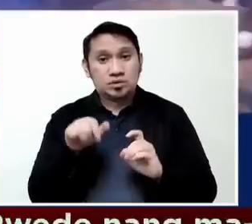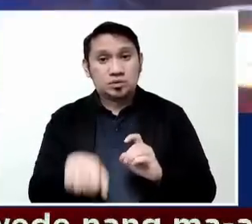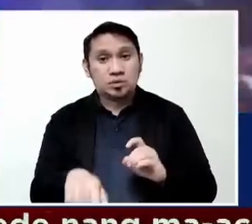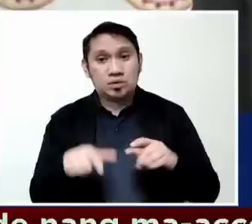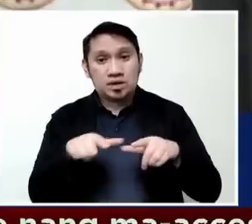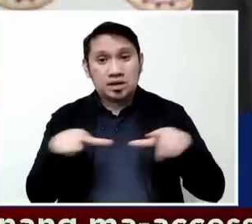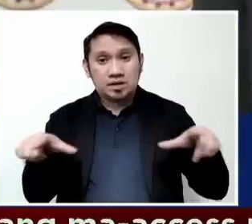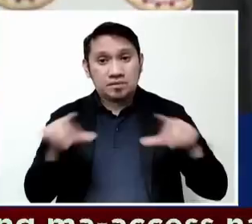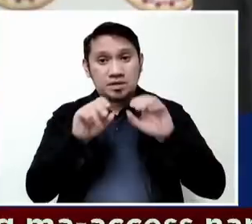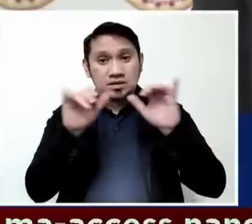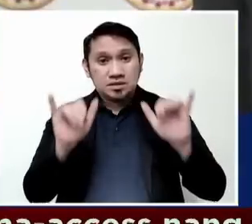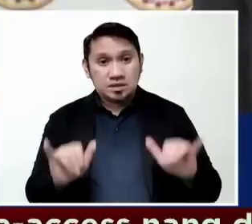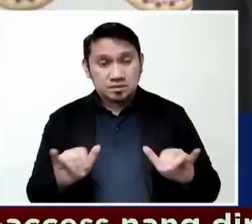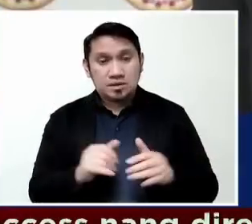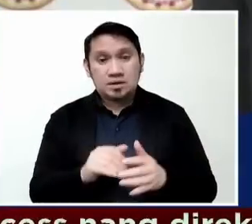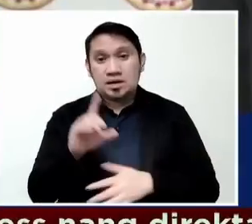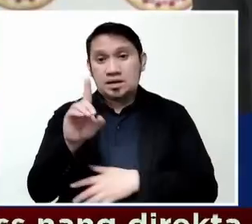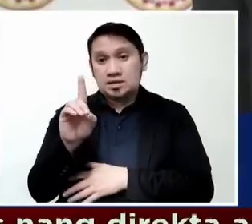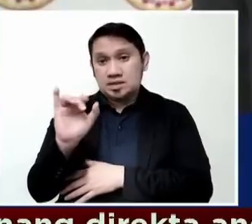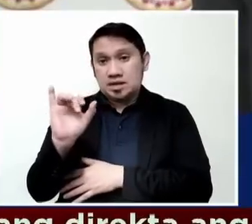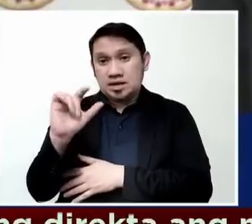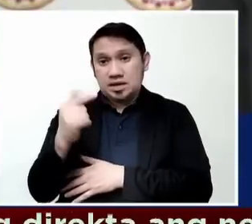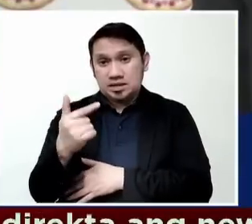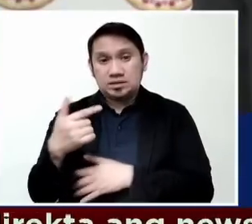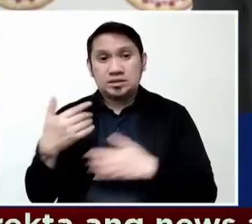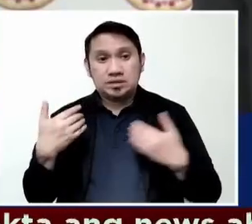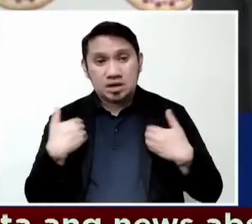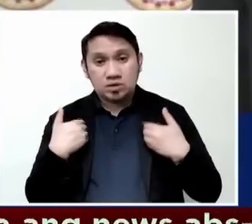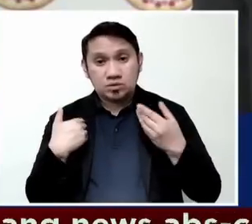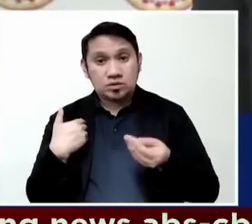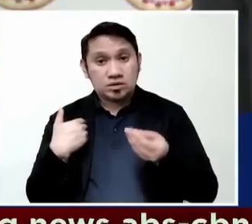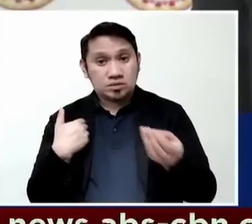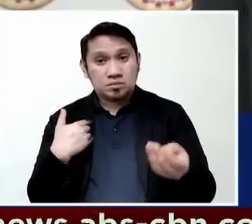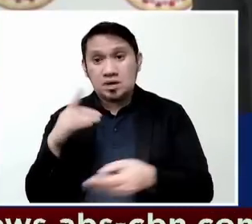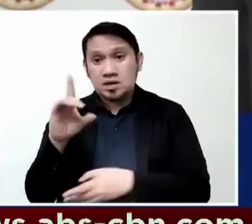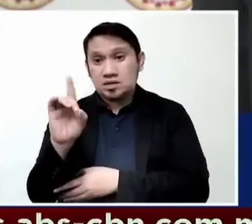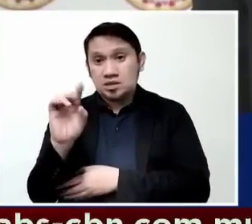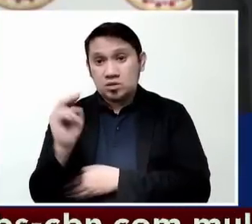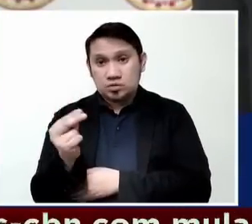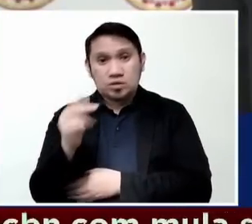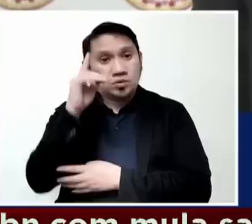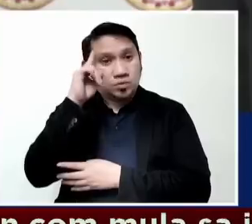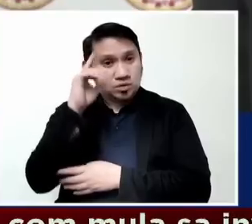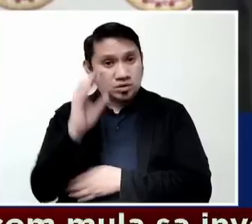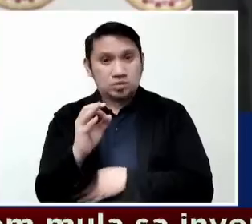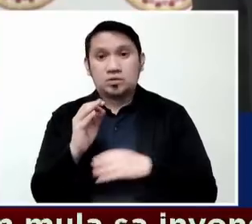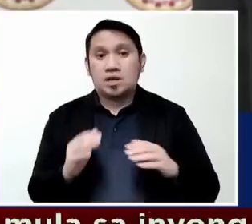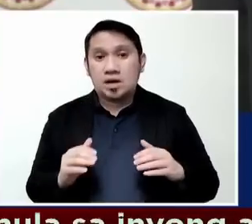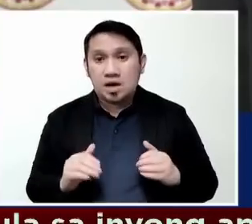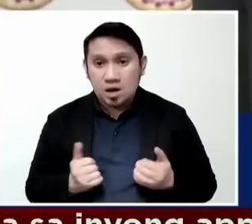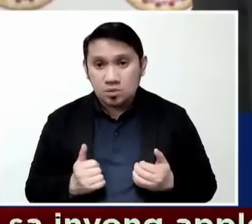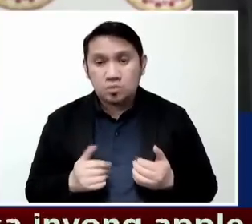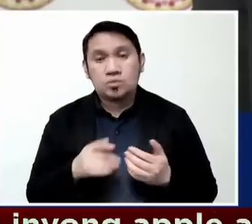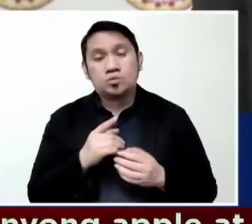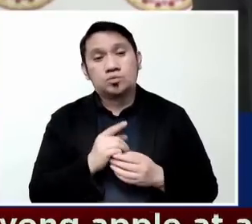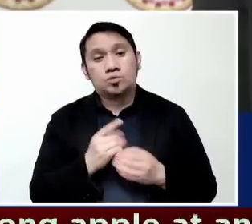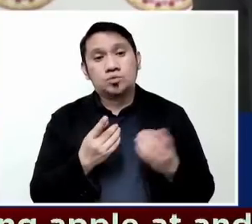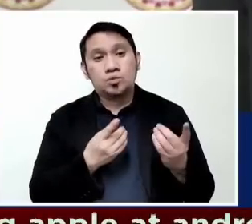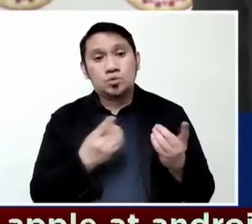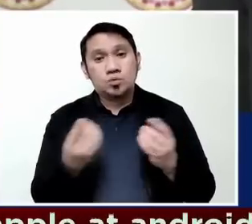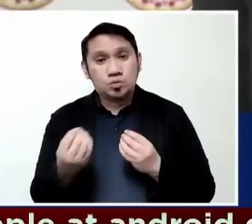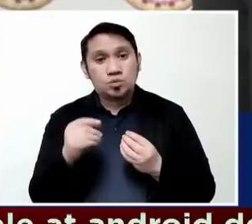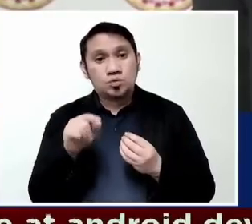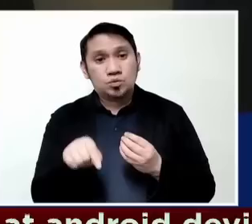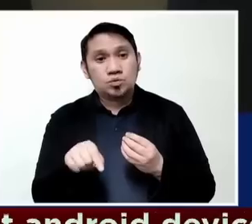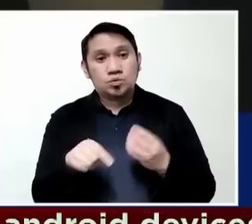restrictions. Ang DILG naman, ipauubaya na sa DOH ang pagpapasya kung paano ipatutupad ang decoupled